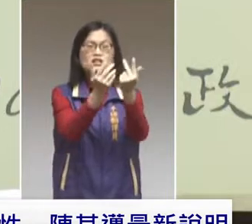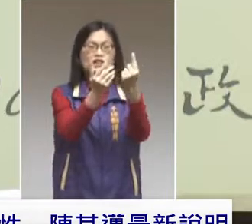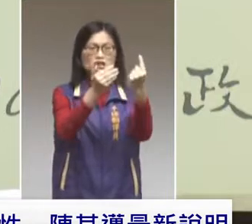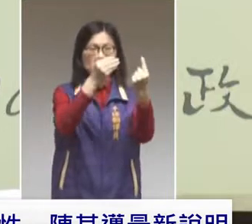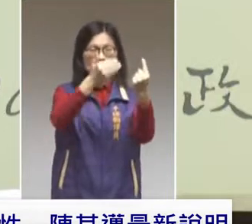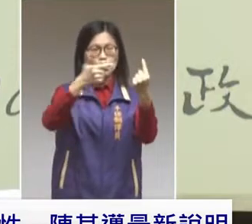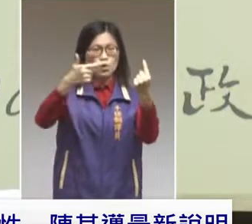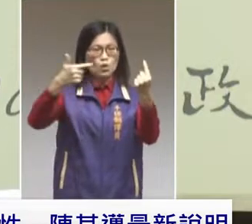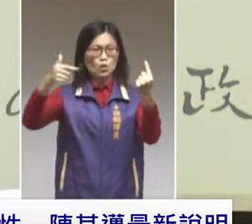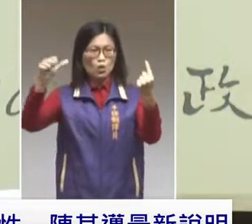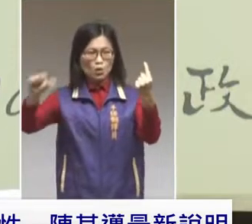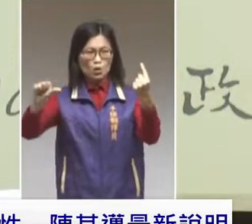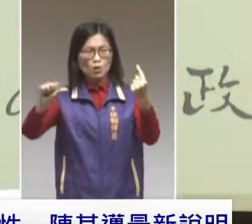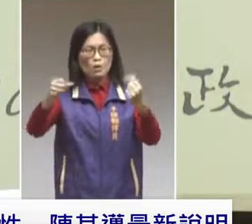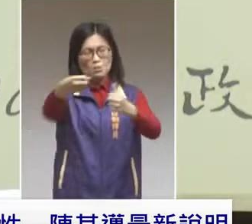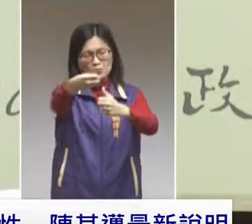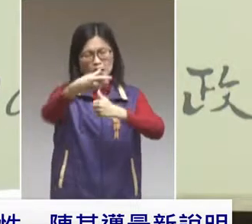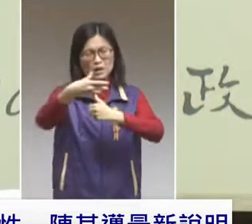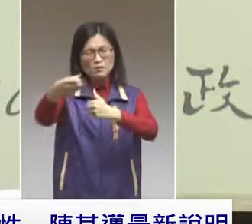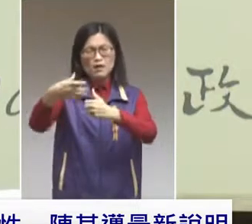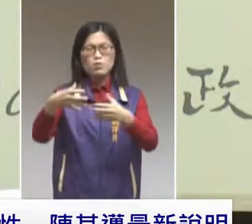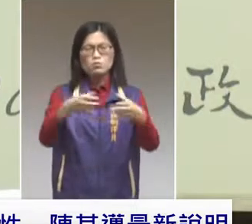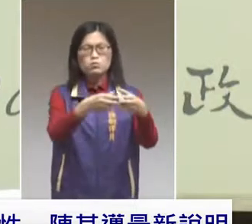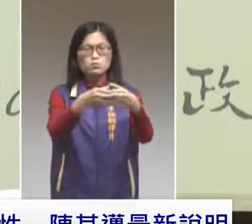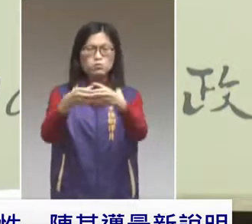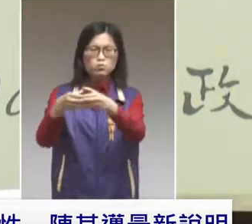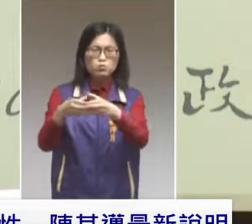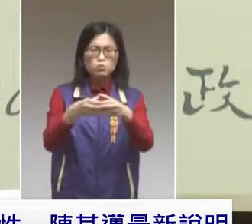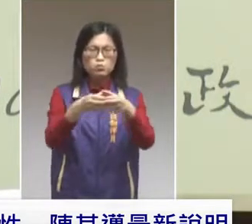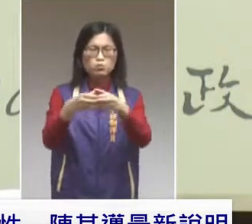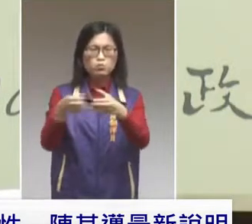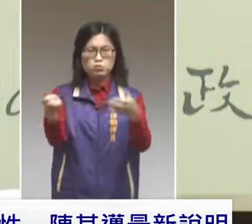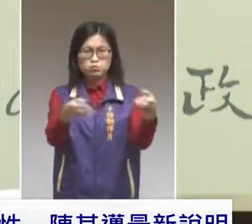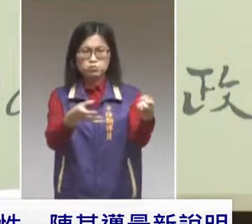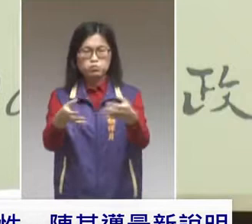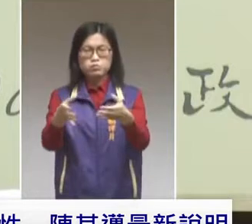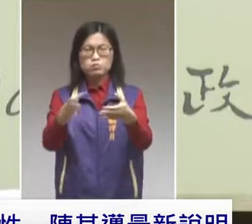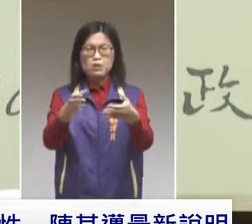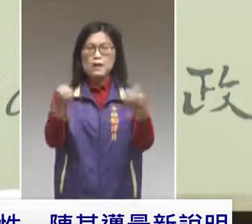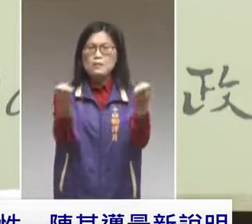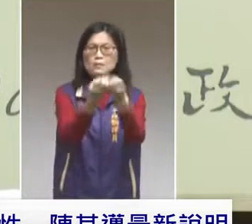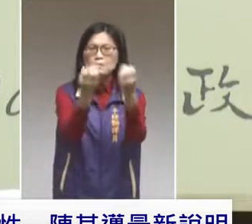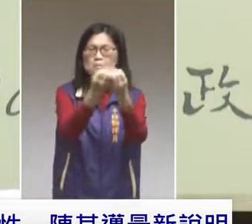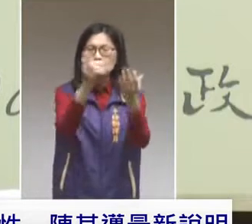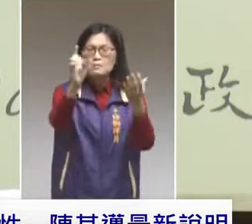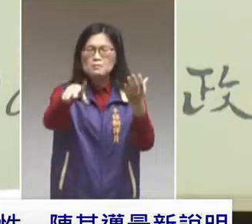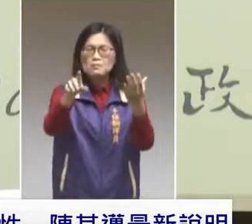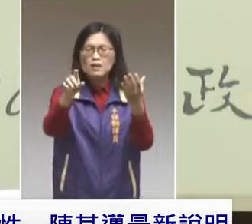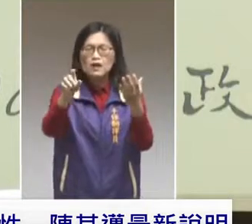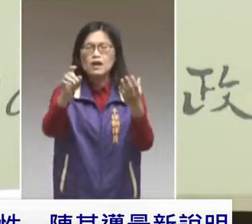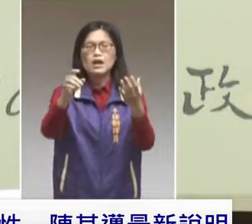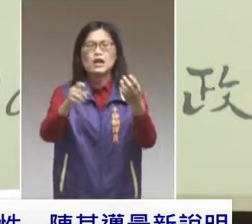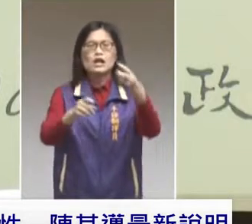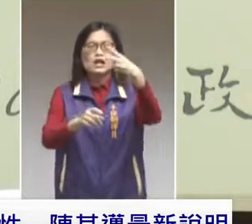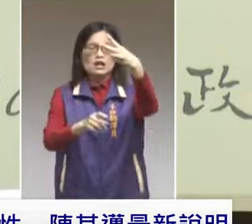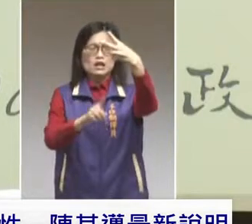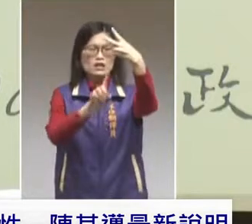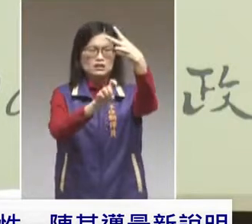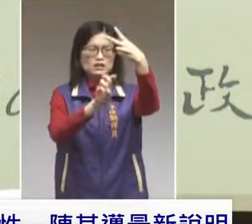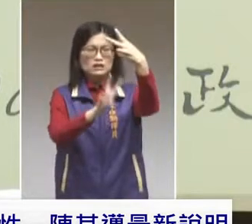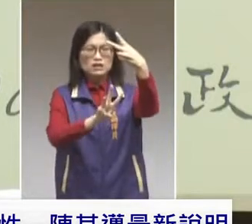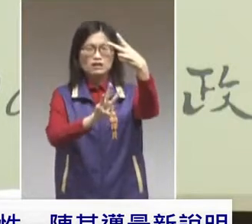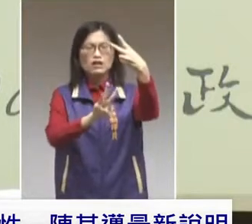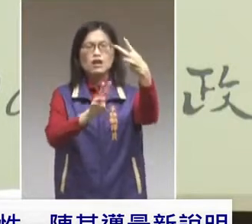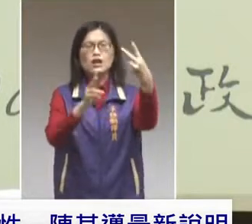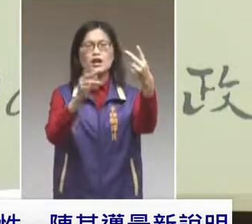的19665的个案啊，那所衍生的这个群聚感染啊，那都是发